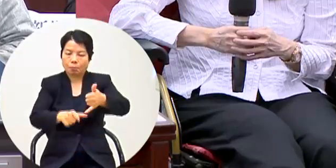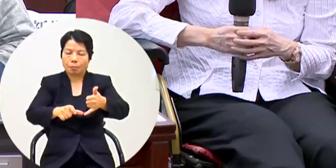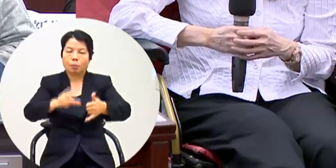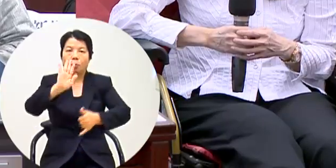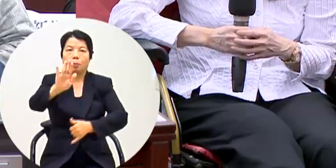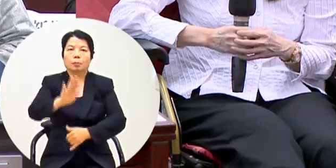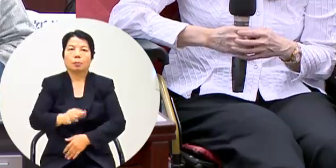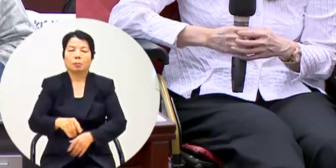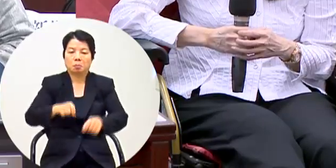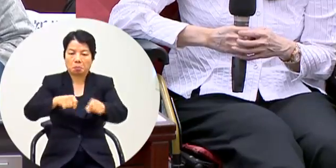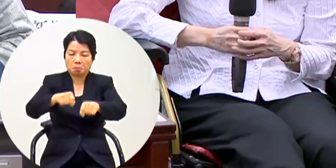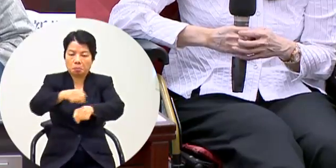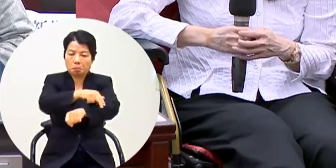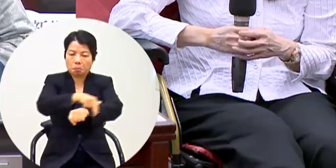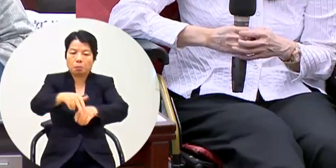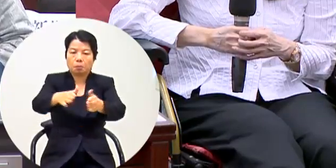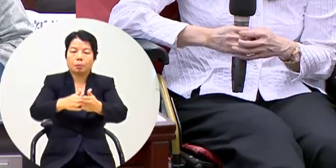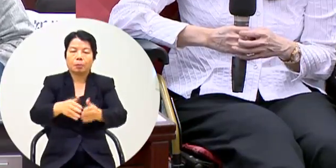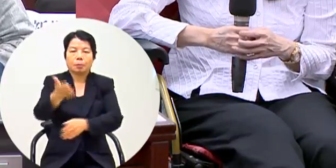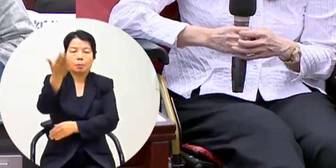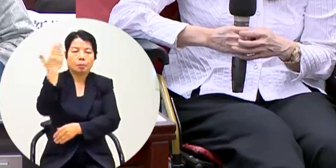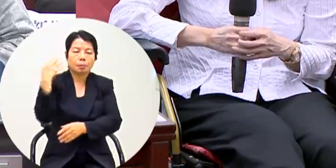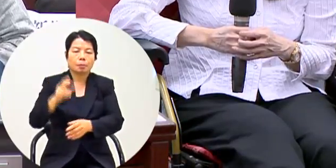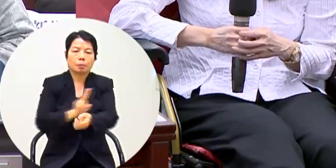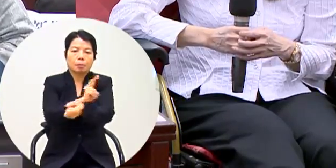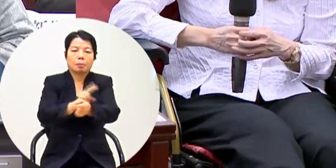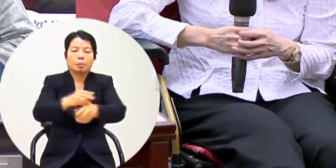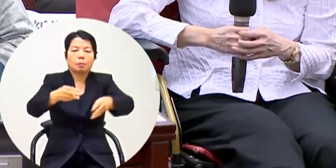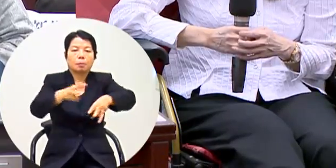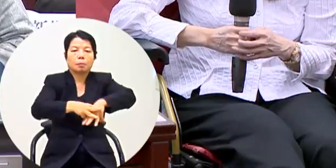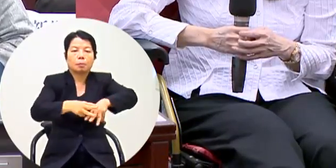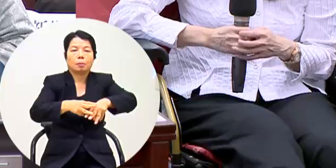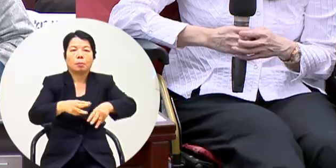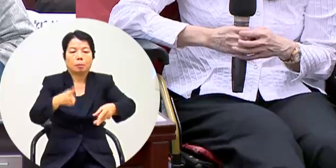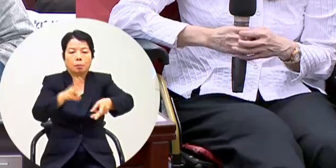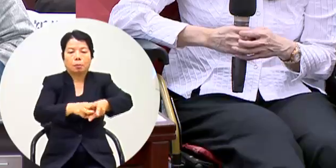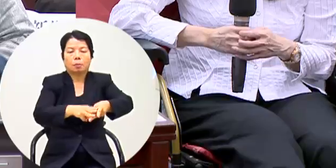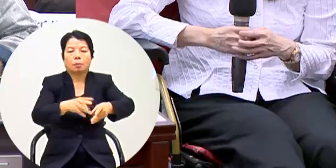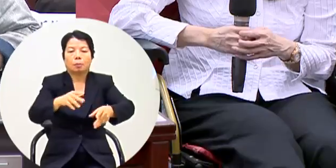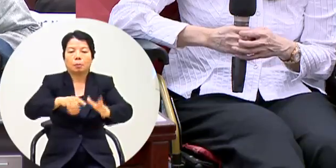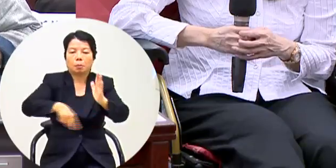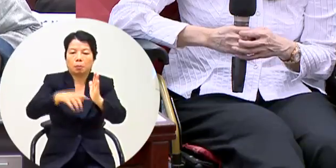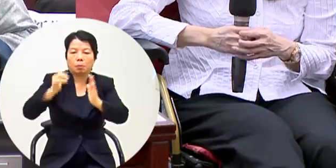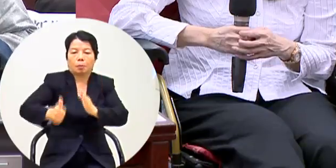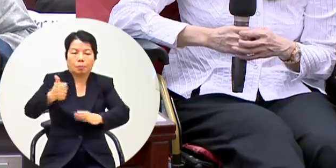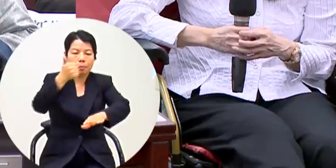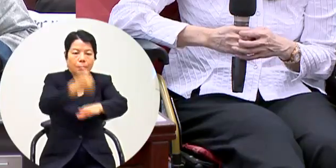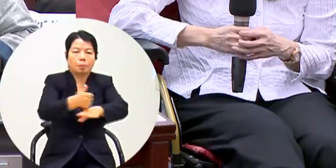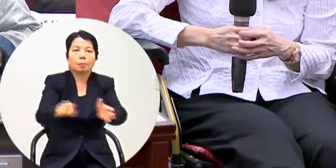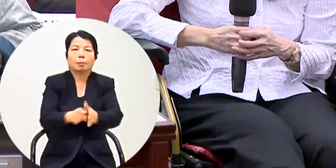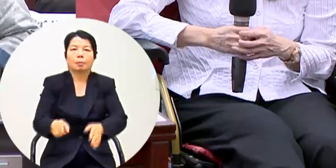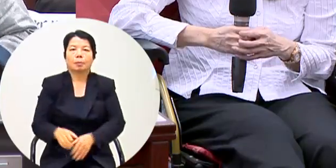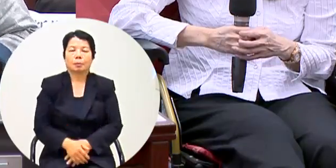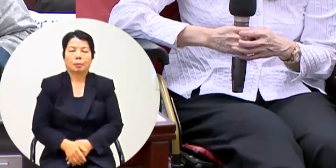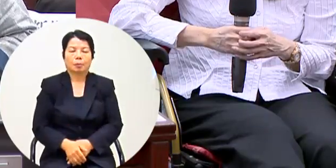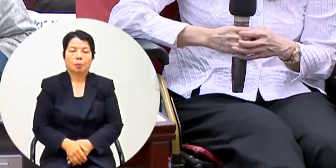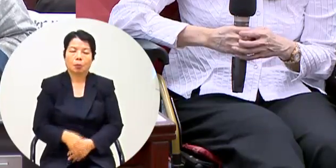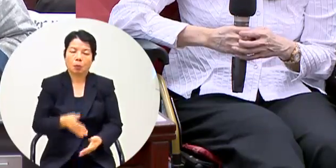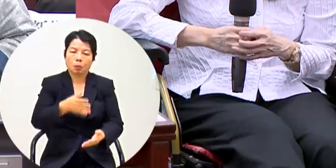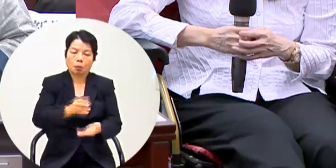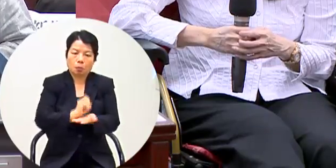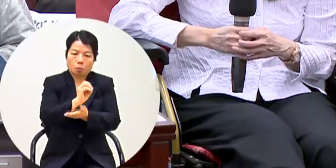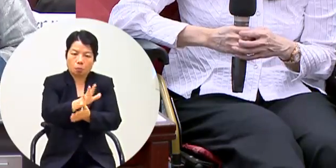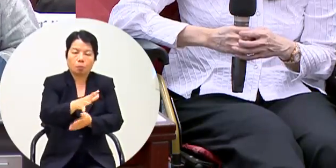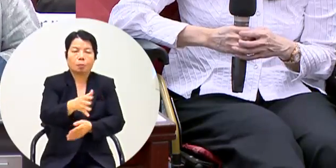院长还在的时候，我们有提到，是不是你中央能够给我们大概十亿、二